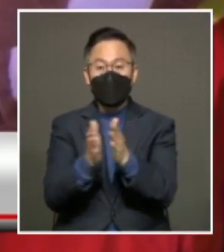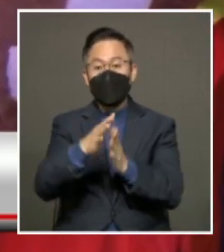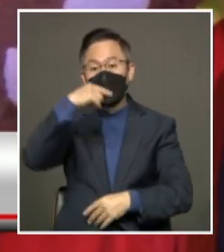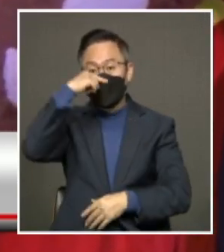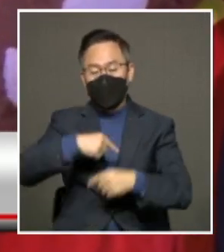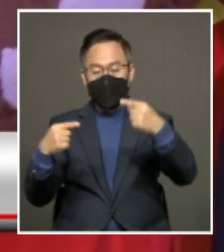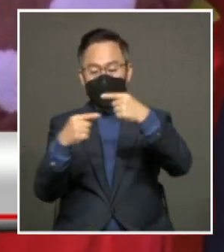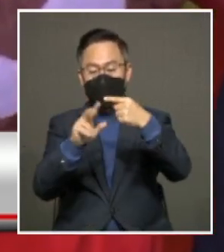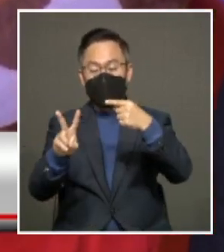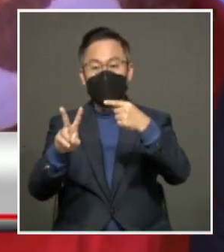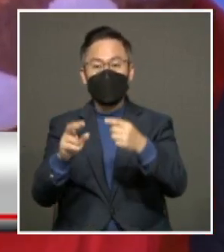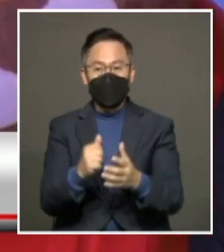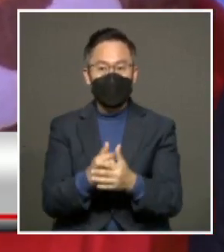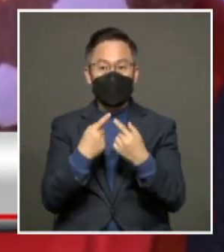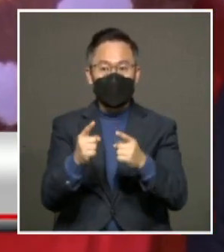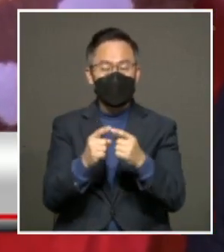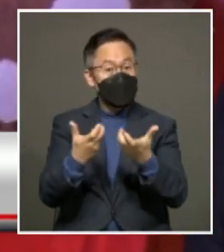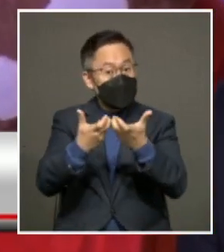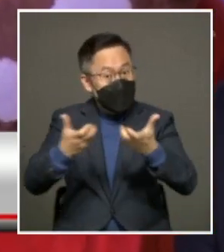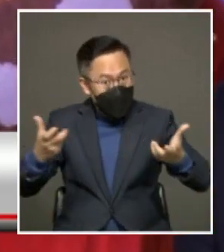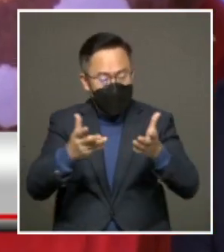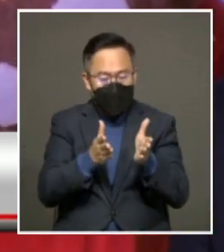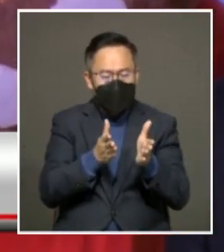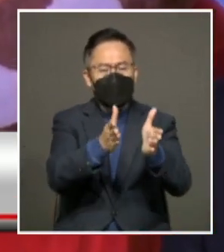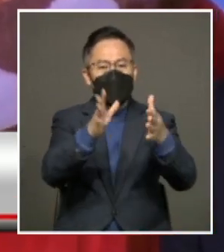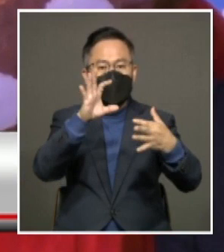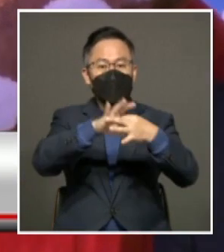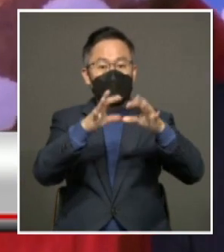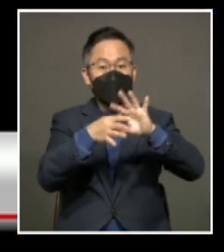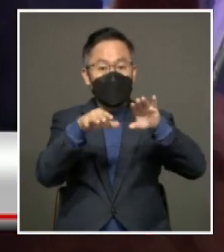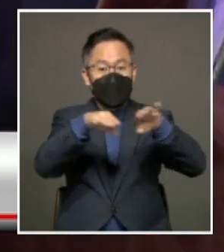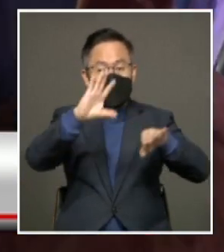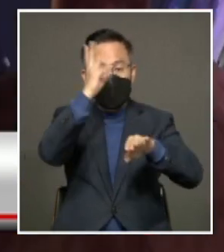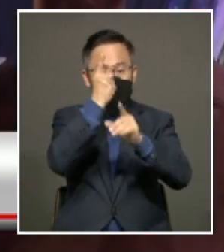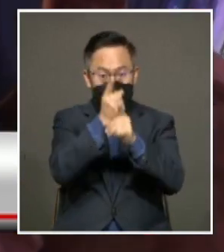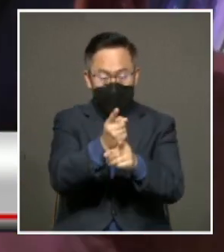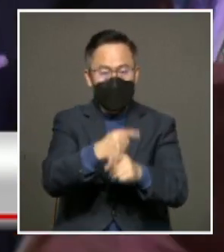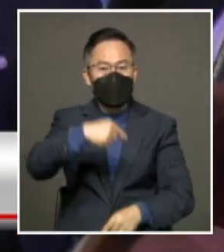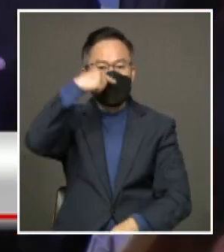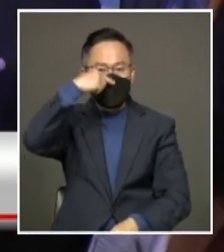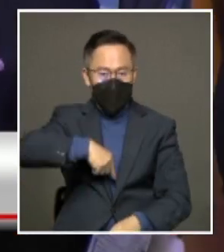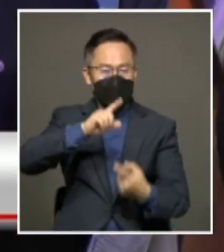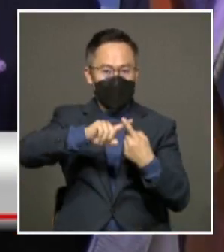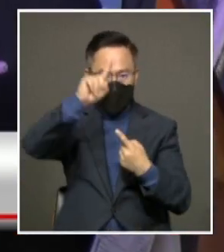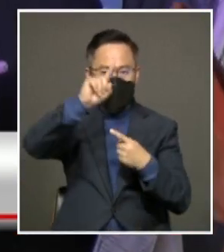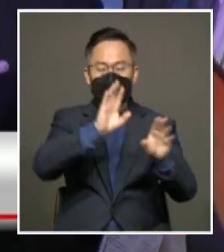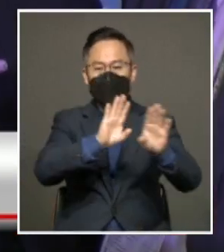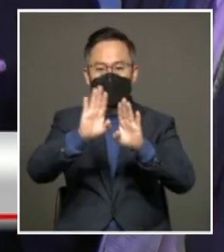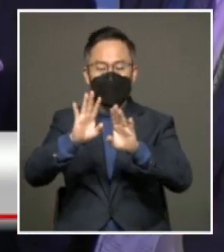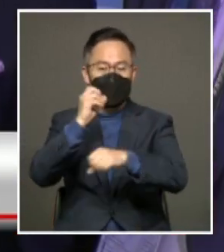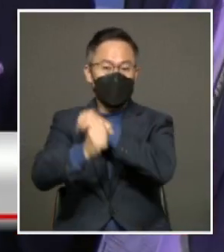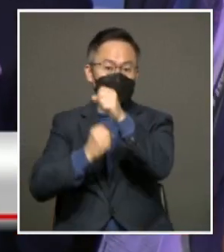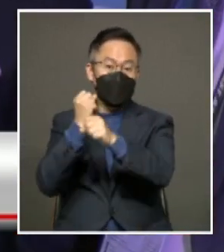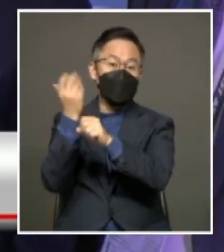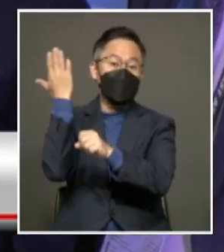ะอยู่ในอันดับที่2แต่หากนับเฉพาะกีฬาสากลต้องบอกว่าผลงานของทัพนักกีฬาไทยนั้นดีกว่ากีฬาซีเกมครั้ง